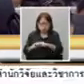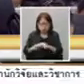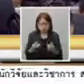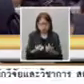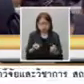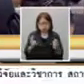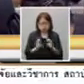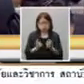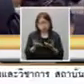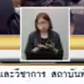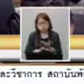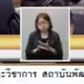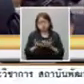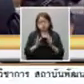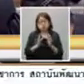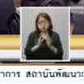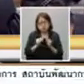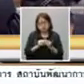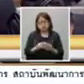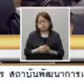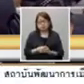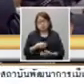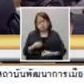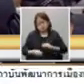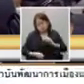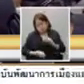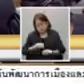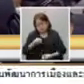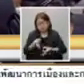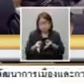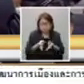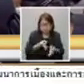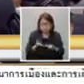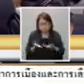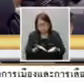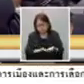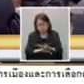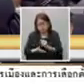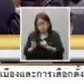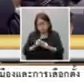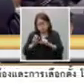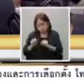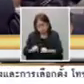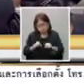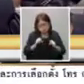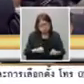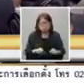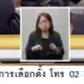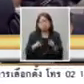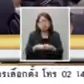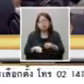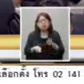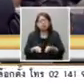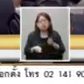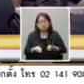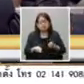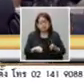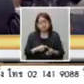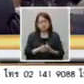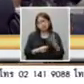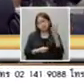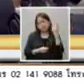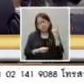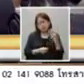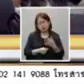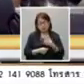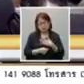การประชุมแล้วทุกอย่างเราก็มีการตกลงเราก็ผ่านมาอยู่ในสัดส่วนอยู่ตรงนี้ตลอดเมื่อวานผ